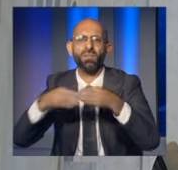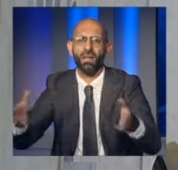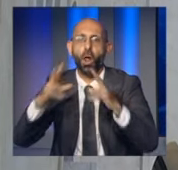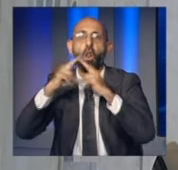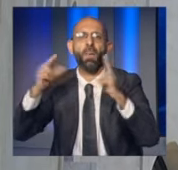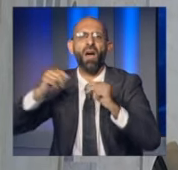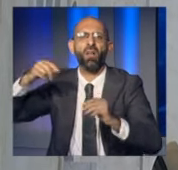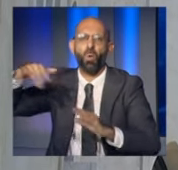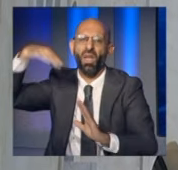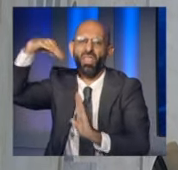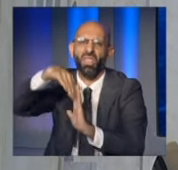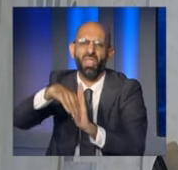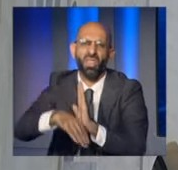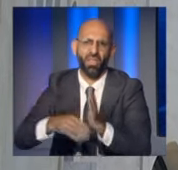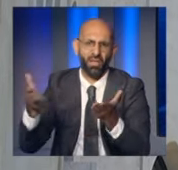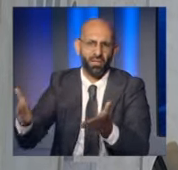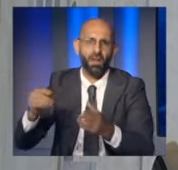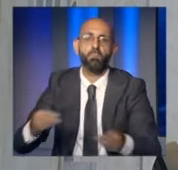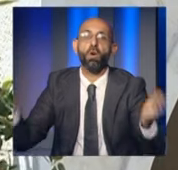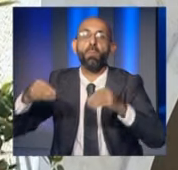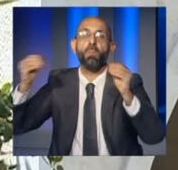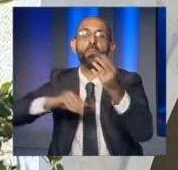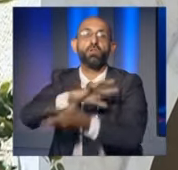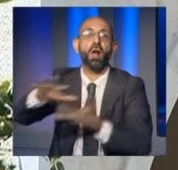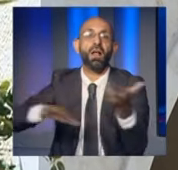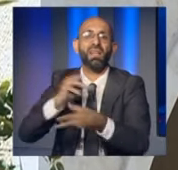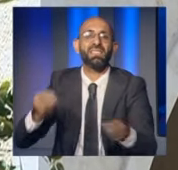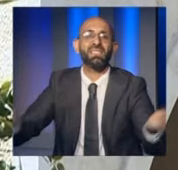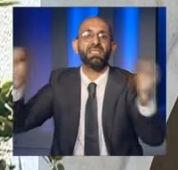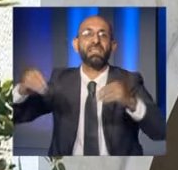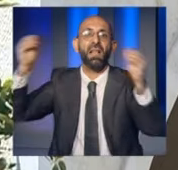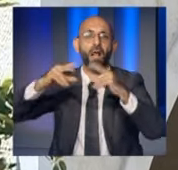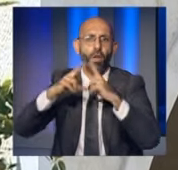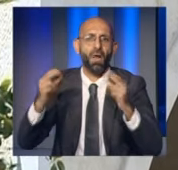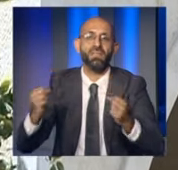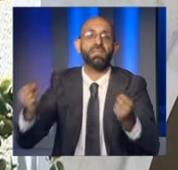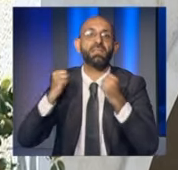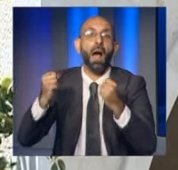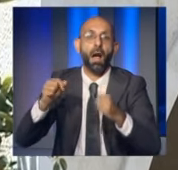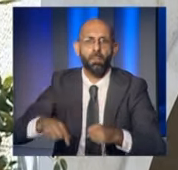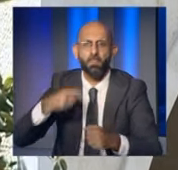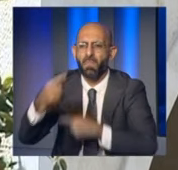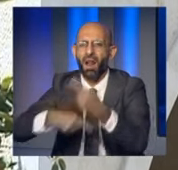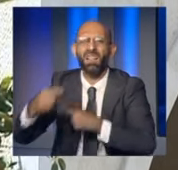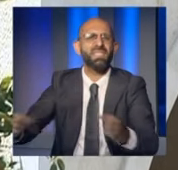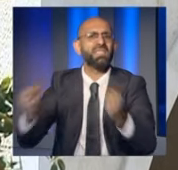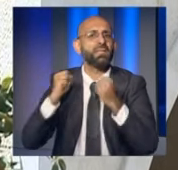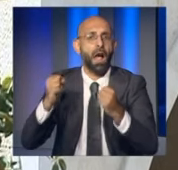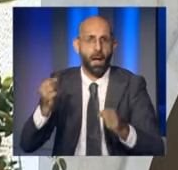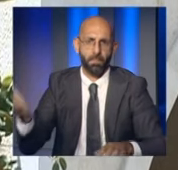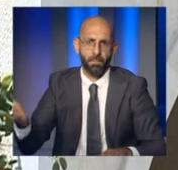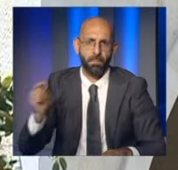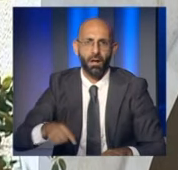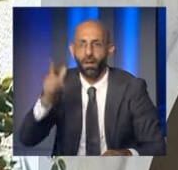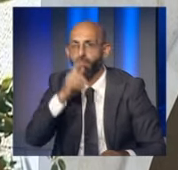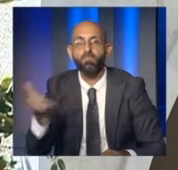أمام الانتخاب، لأن لا مصلحة للجميع في هدر الوقت، والبلد لم يعد يحتمل تدحرجه نحو مزيد من